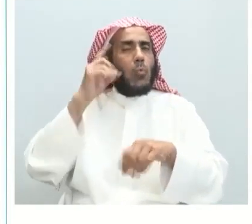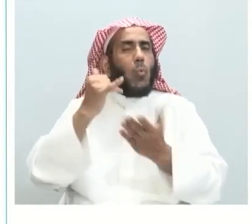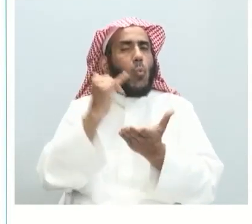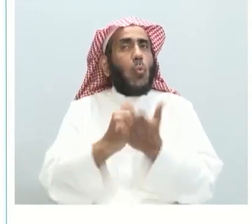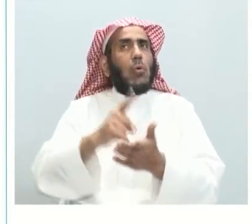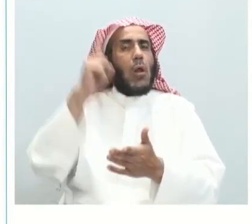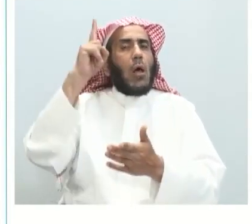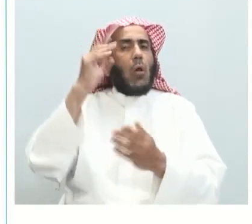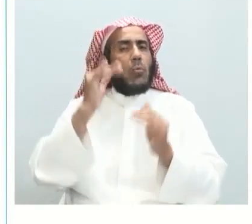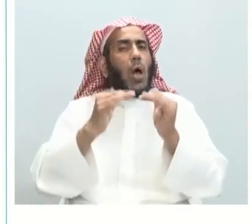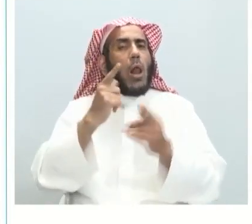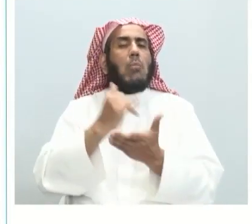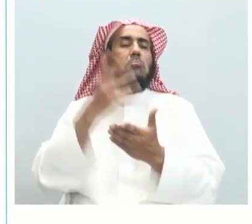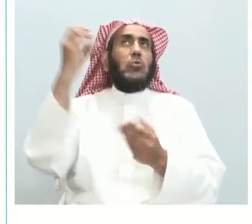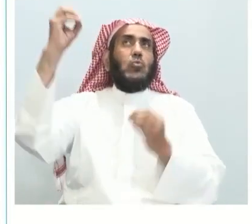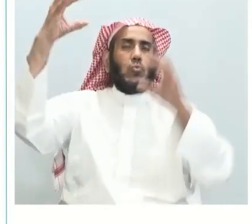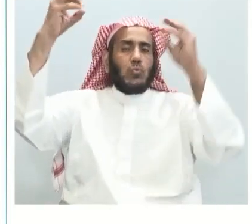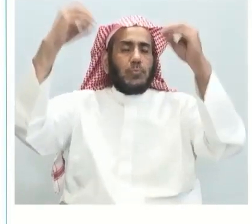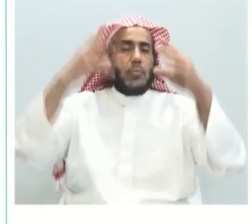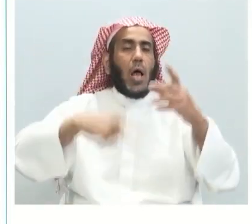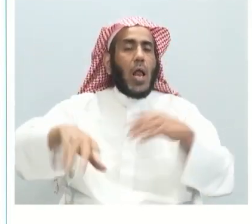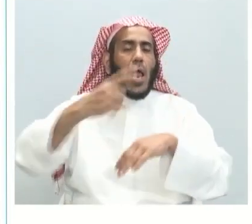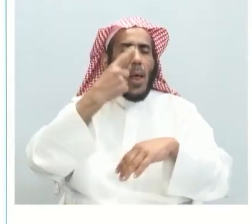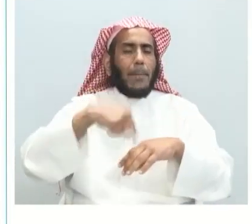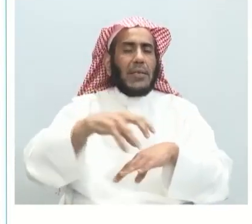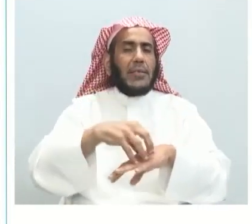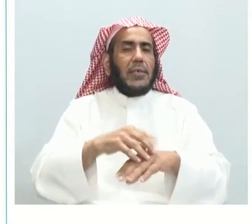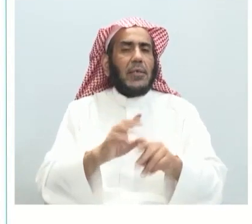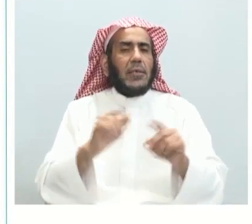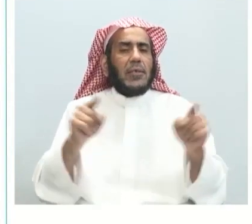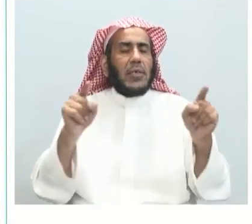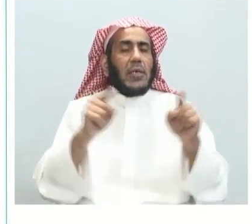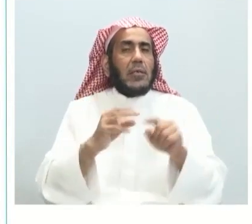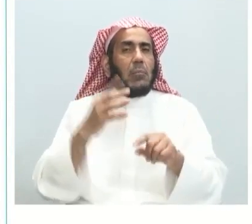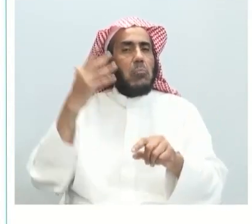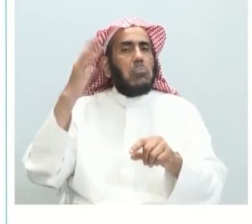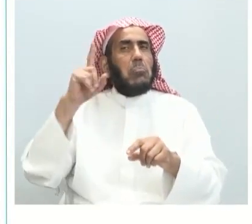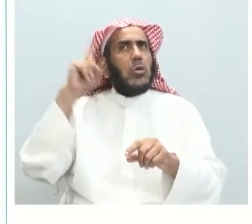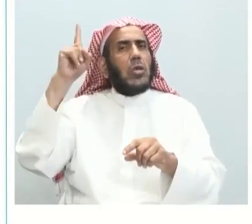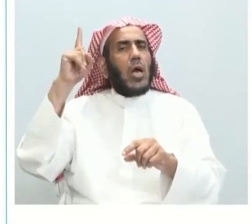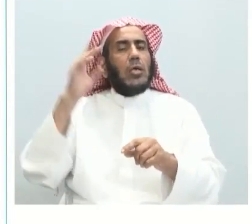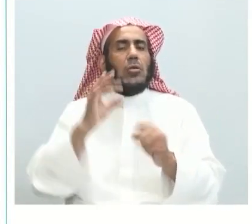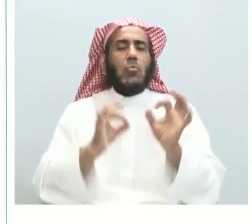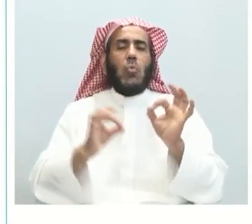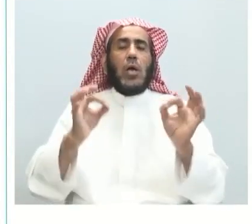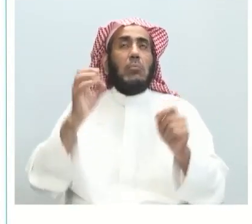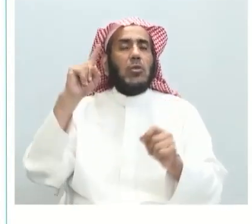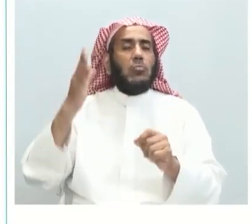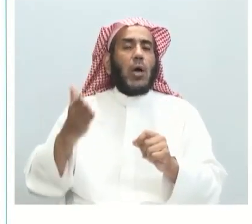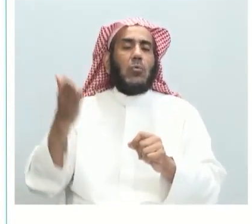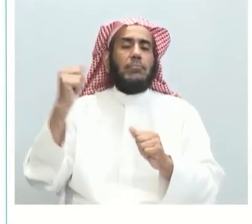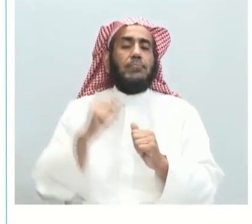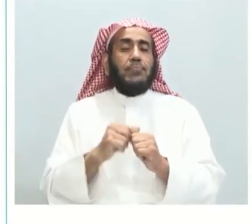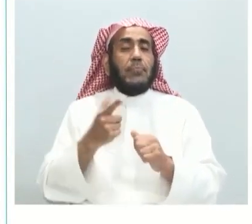يقدر الاقدار وينزلها على عباده حسب مشيئته وحكمته جل وعلا اذا ايها